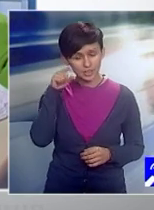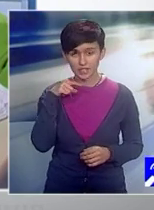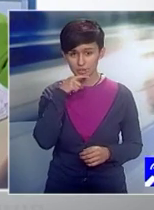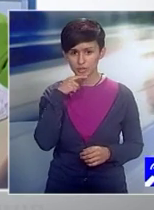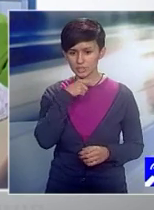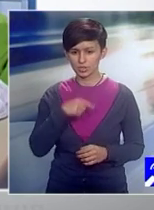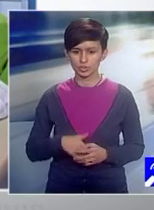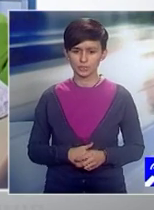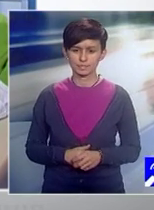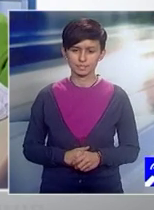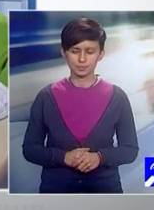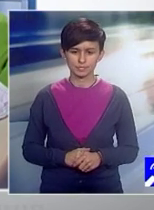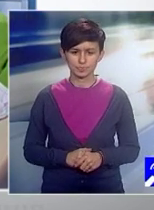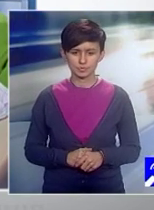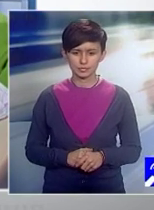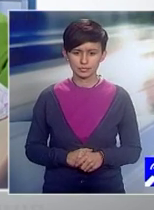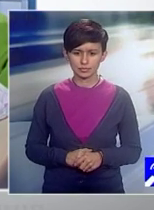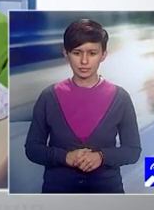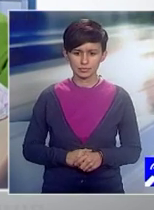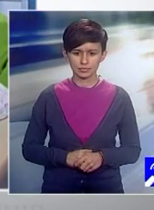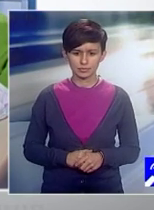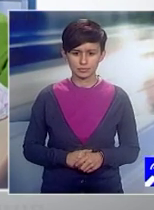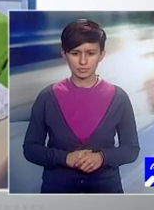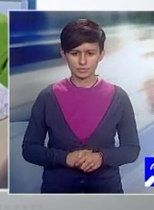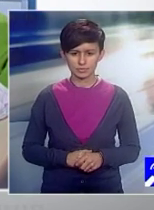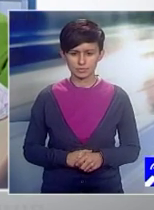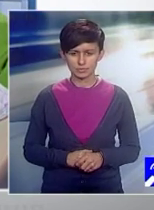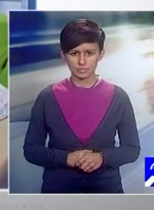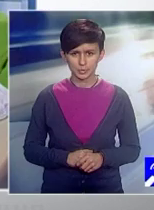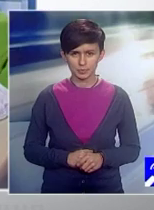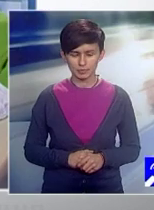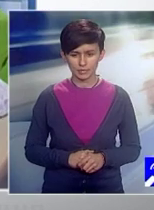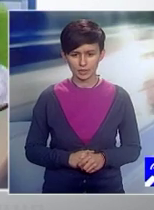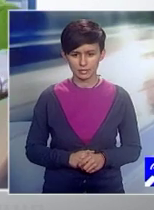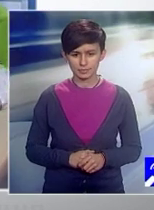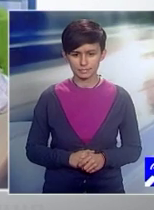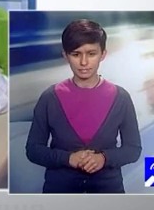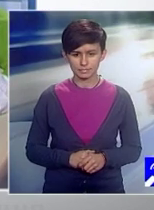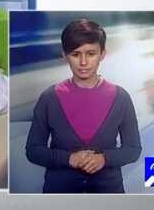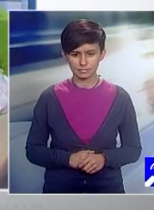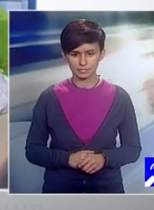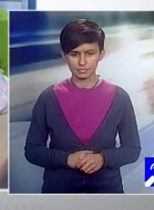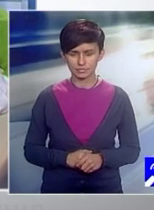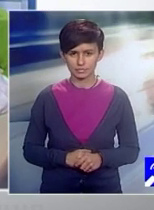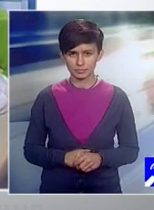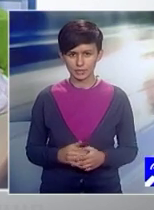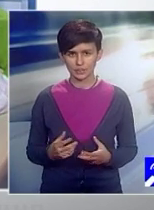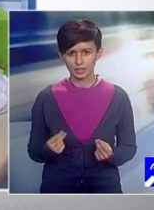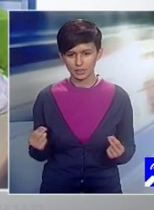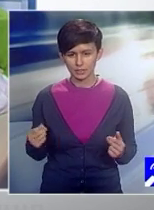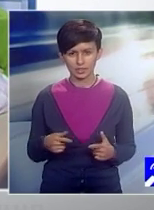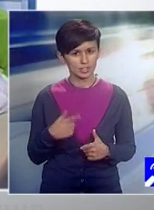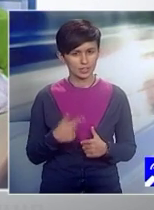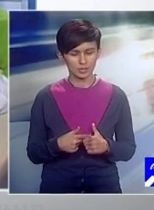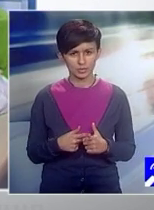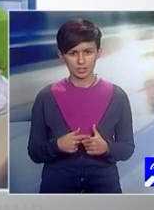confundați cu haholii, cu lipovenii, mă scuzați, ei fiind haholi. De multe ori, de